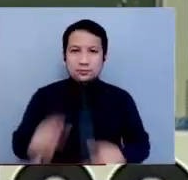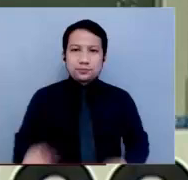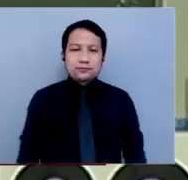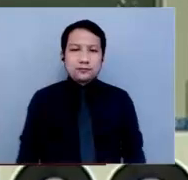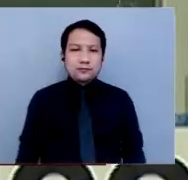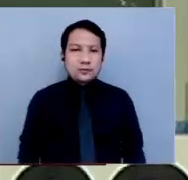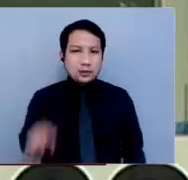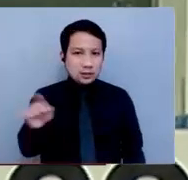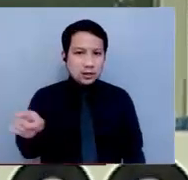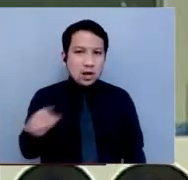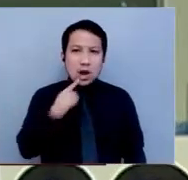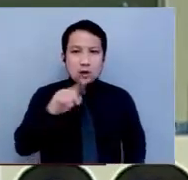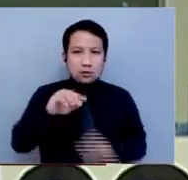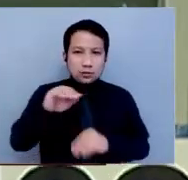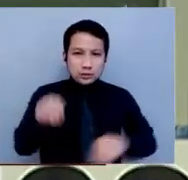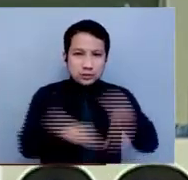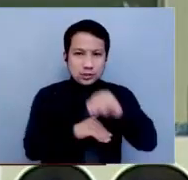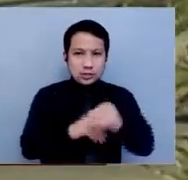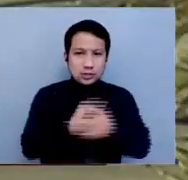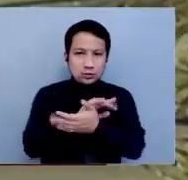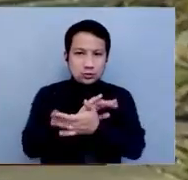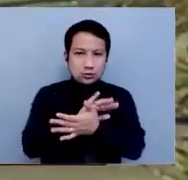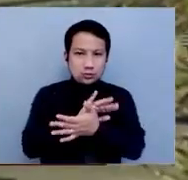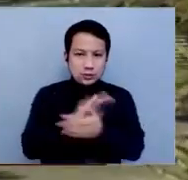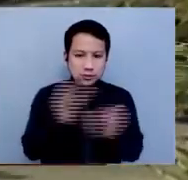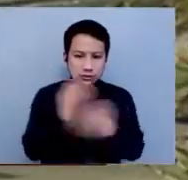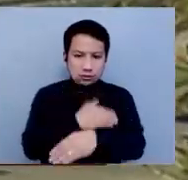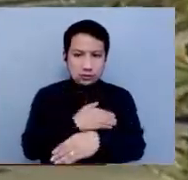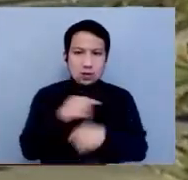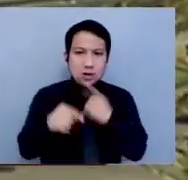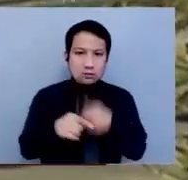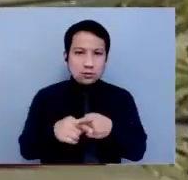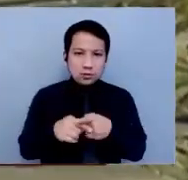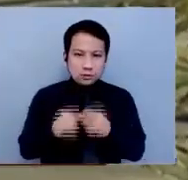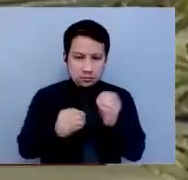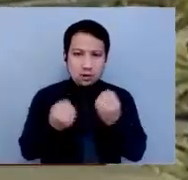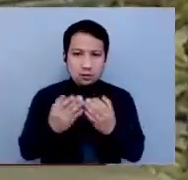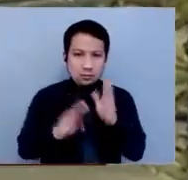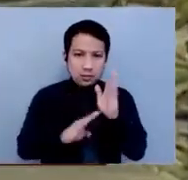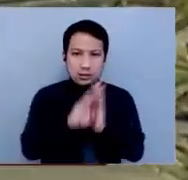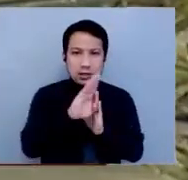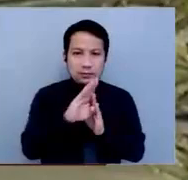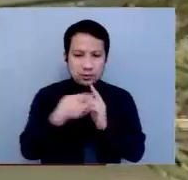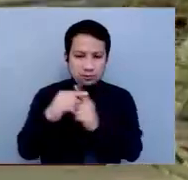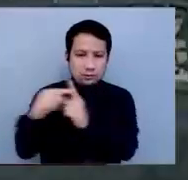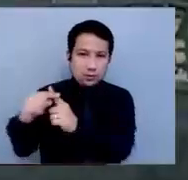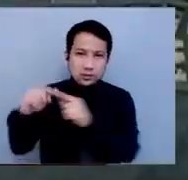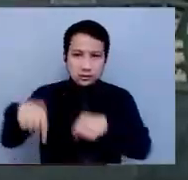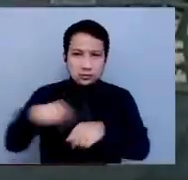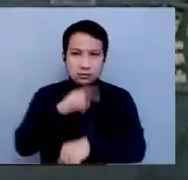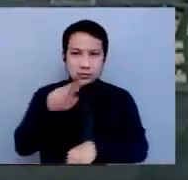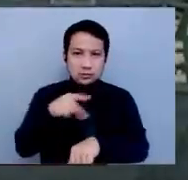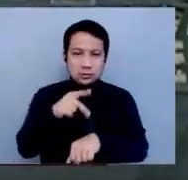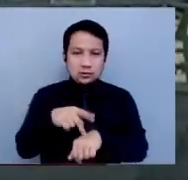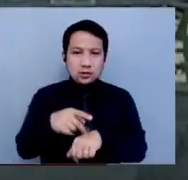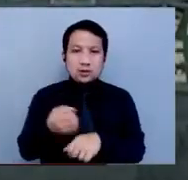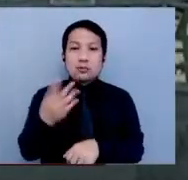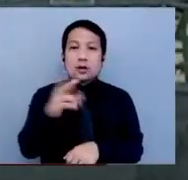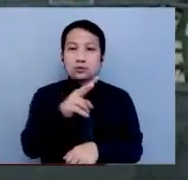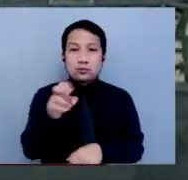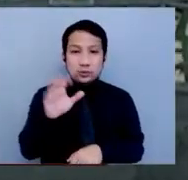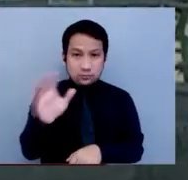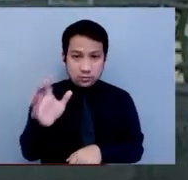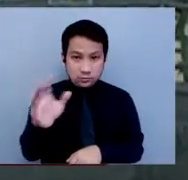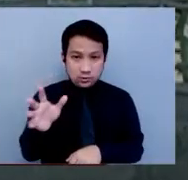Kinonvert na naman kasi ito para maging COVID-19 ward kasabay ng paglobo ng COVID-19 cases sa bansa. 250 na